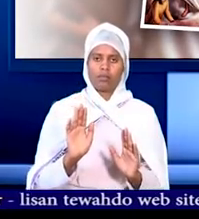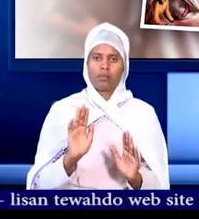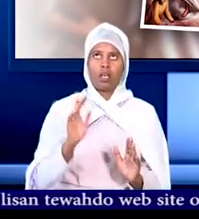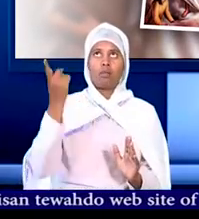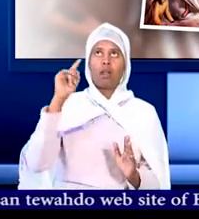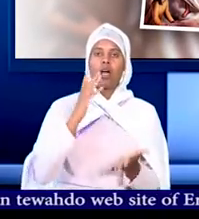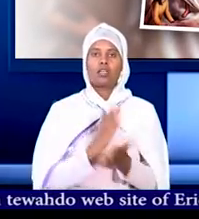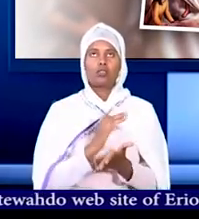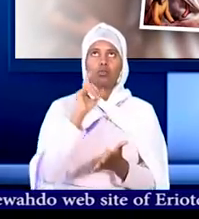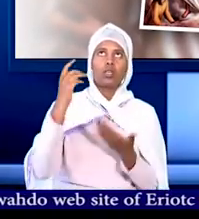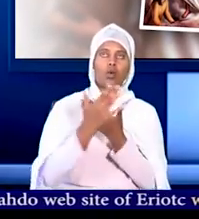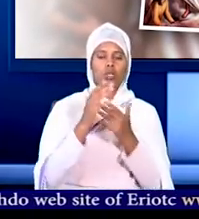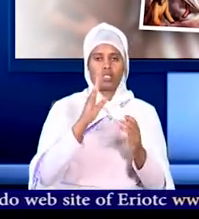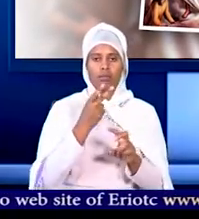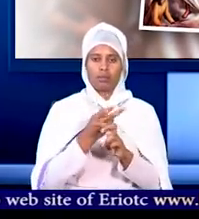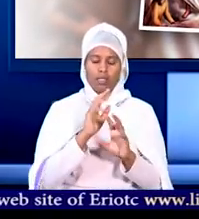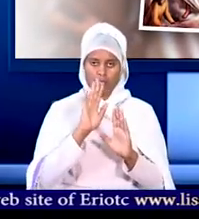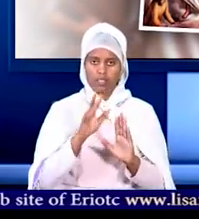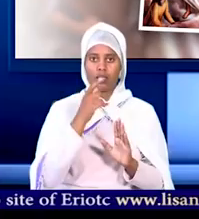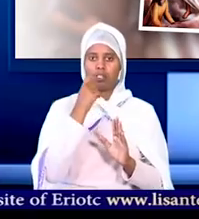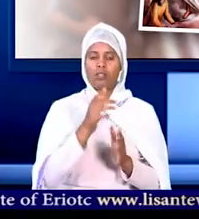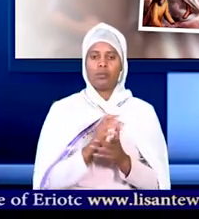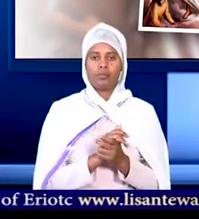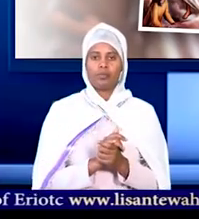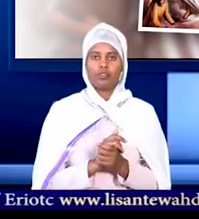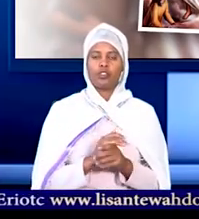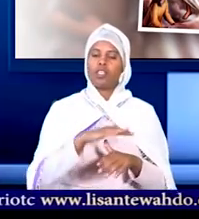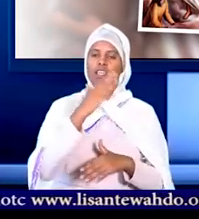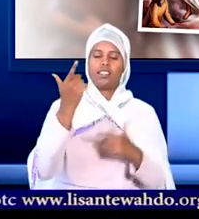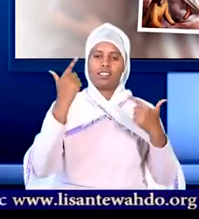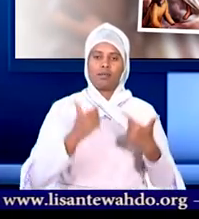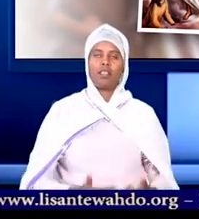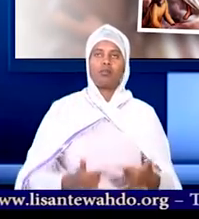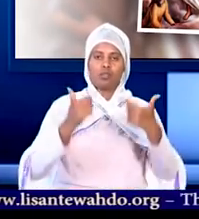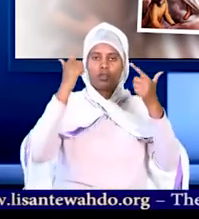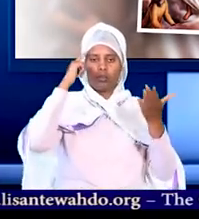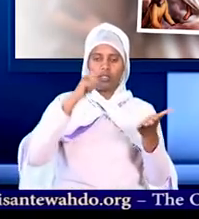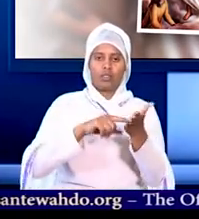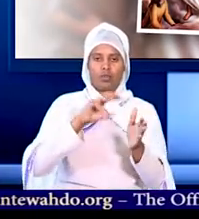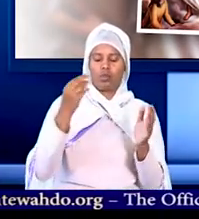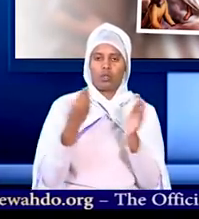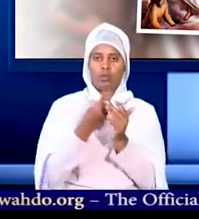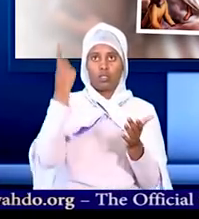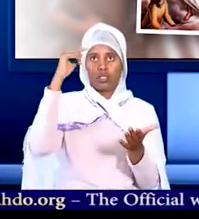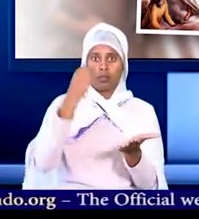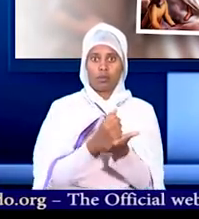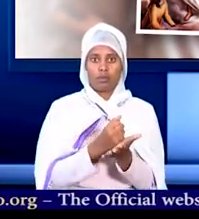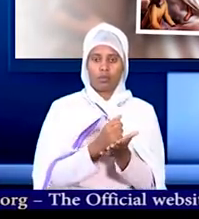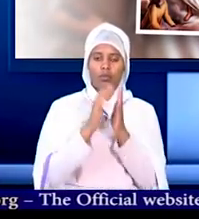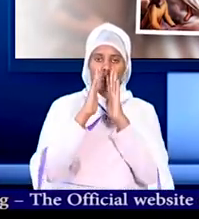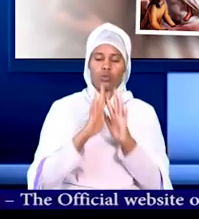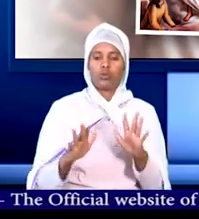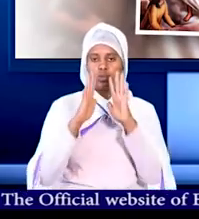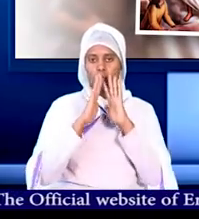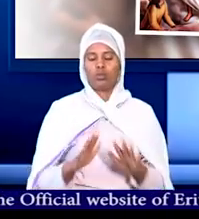በቲ ቅዱስ ገብርኤል ዘበሰሮም ቃል ሓጎስ ብኡን ኣምላኾም ከመስግኑ ከምቲ ኢሳይያስ ምዕራፍ